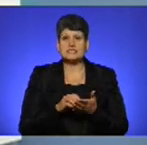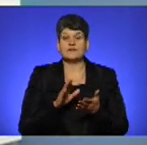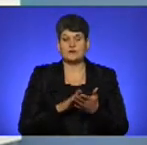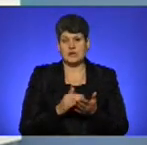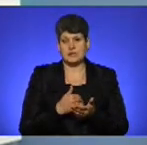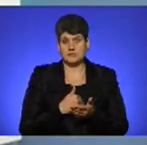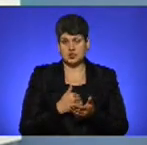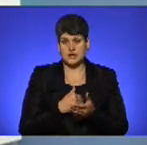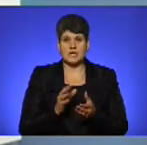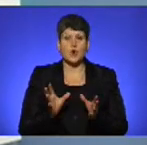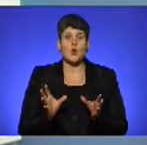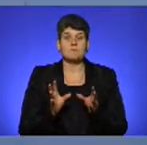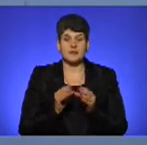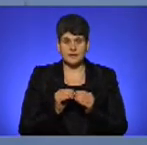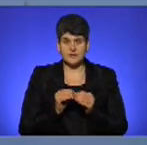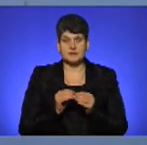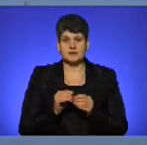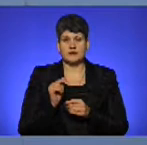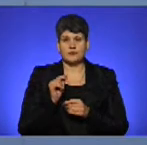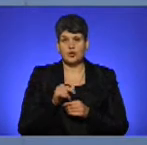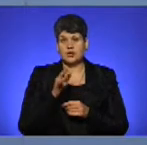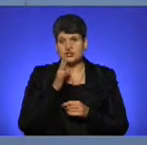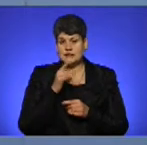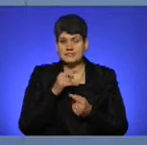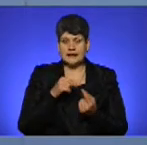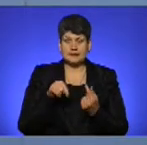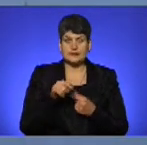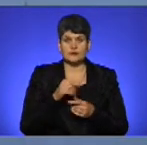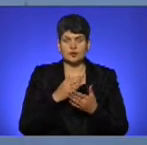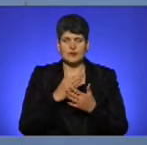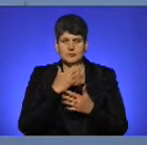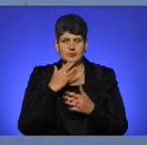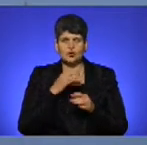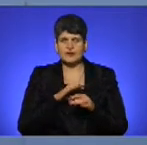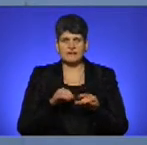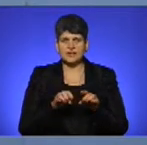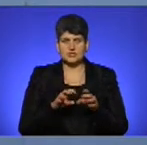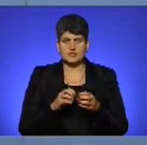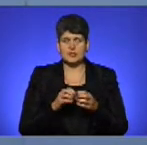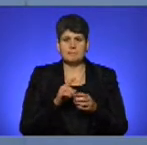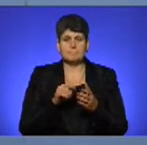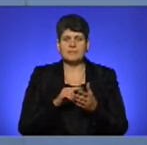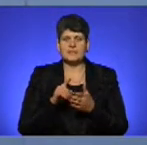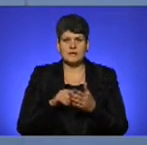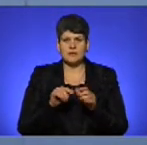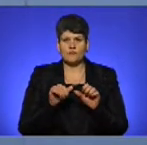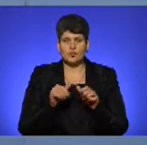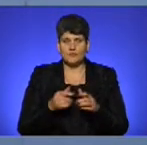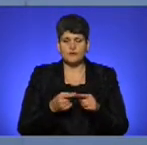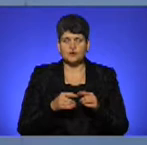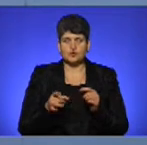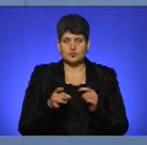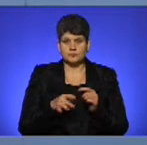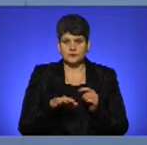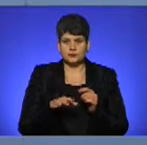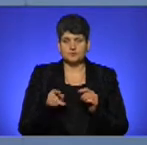бажання громади об'єднатися, і в той же час, оскільки навколо існує багато невирішених питань формування в даному районі